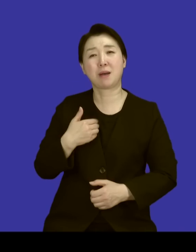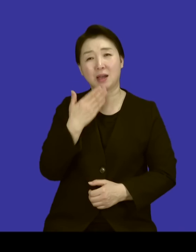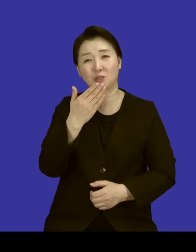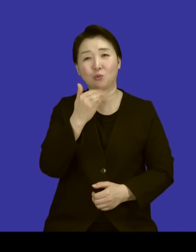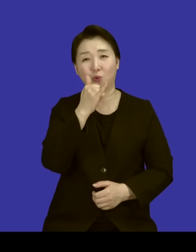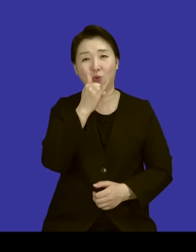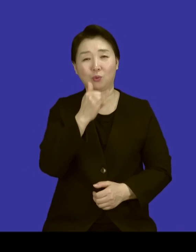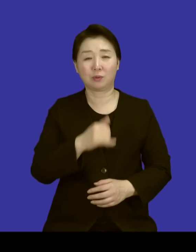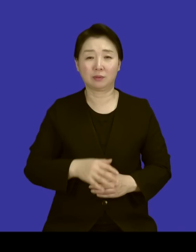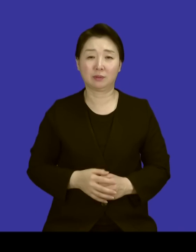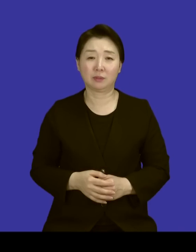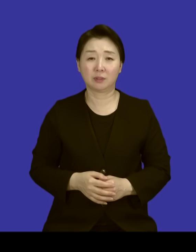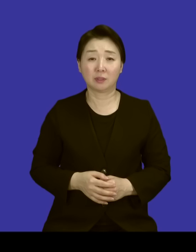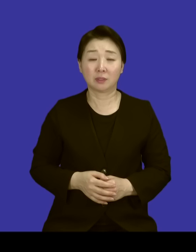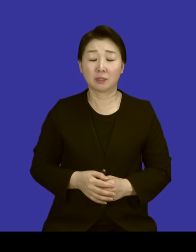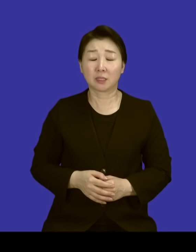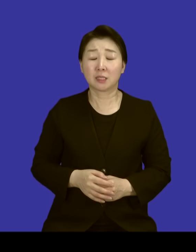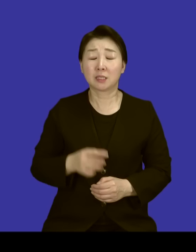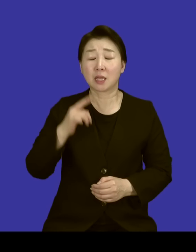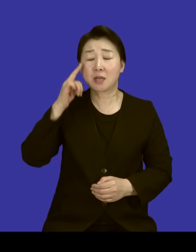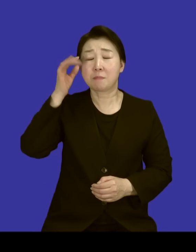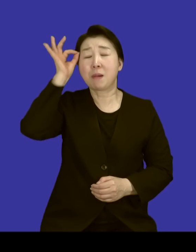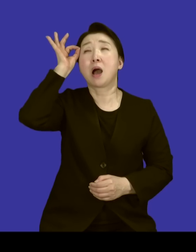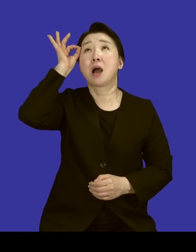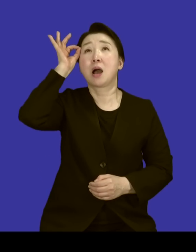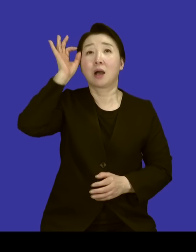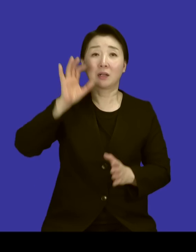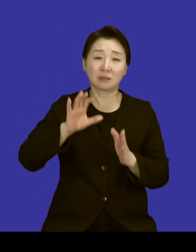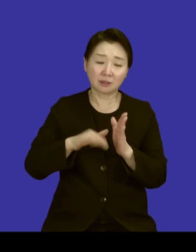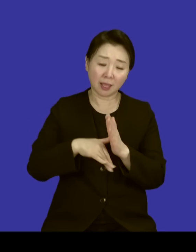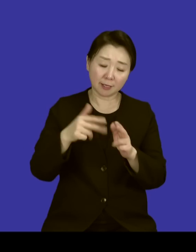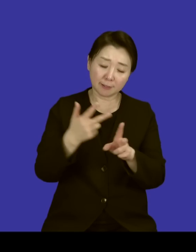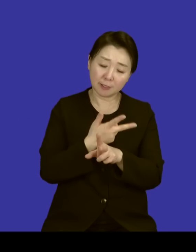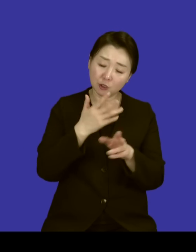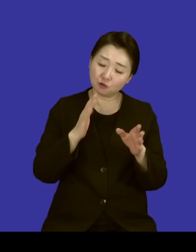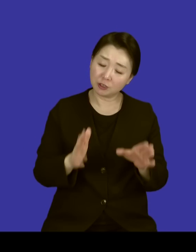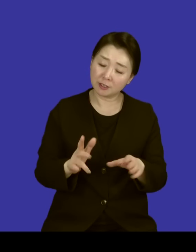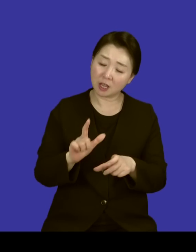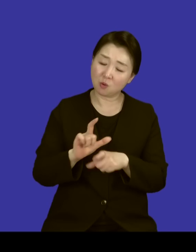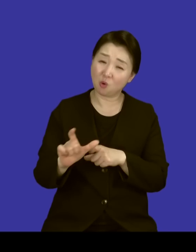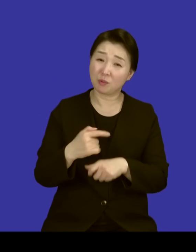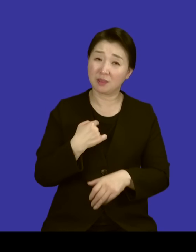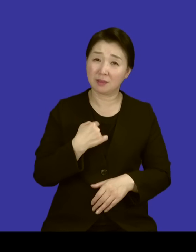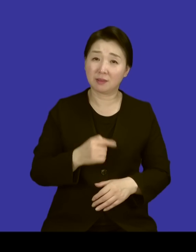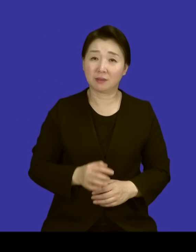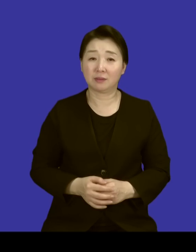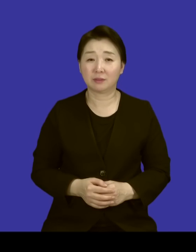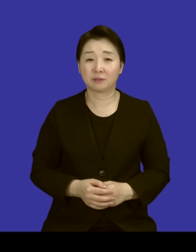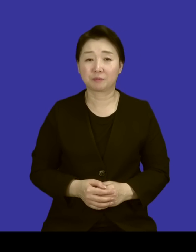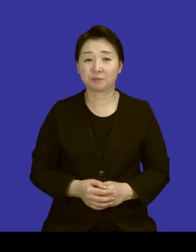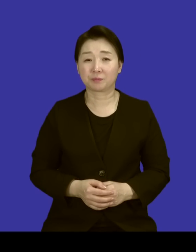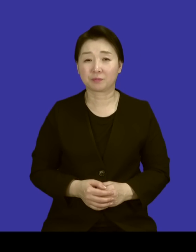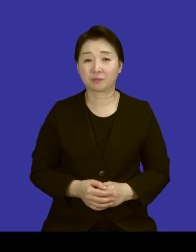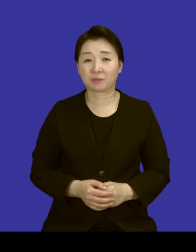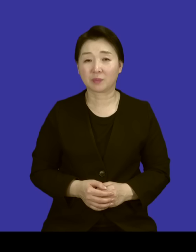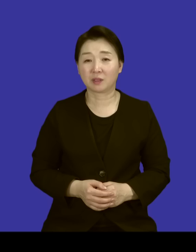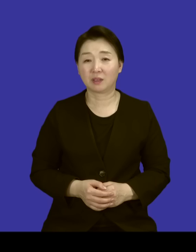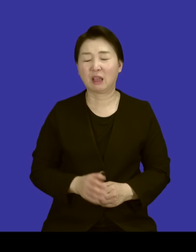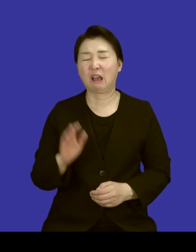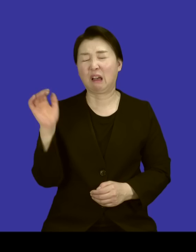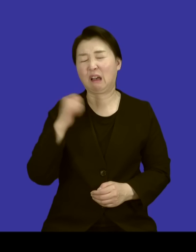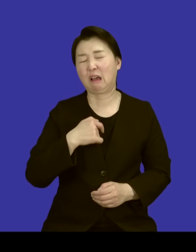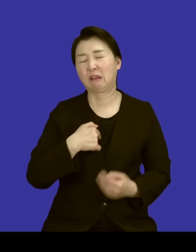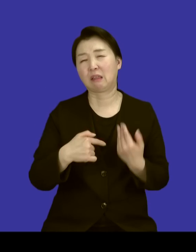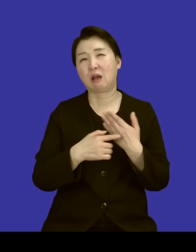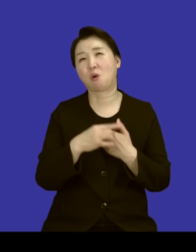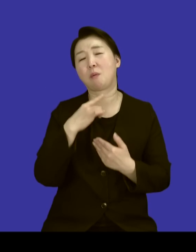제가 그 생각이 탁 침범하는데 한 일주일을 고민하는데 엄청나게 제가 가식적인 설교자였구나는